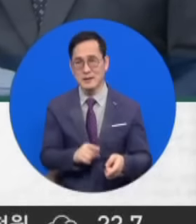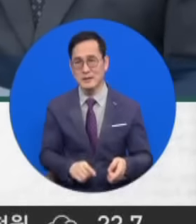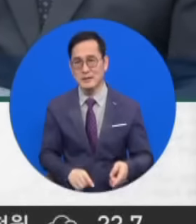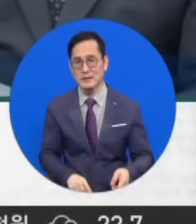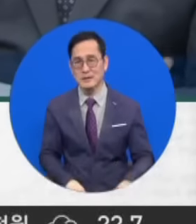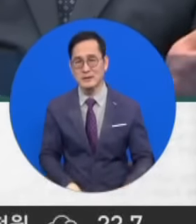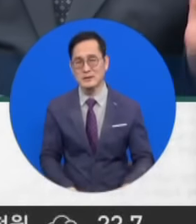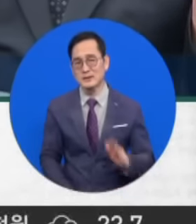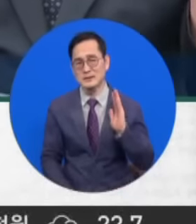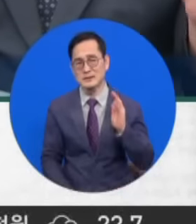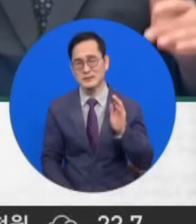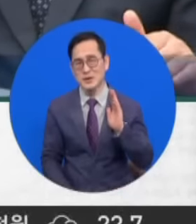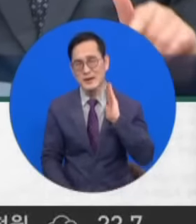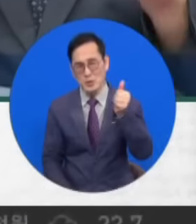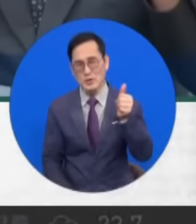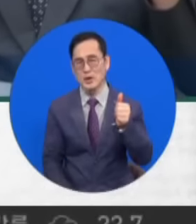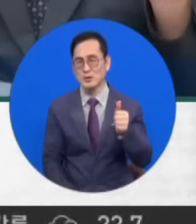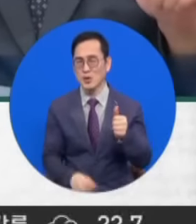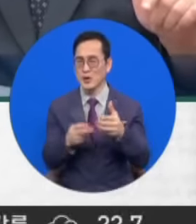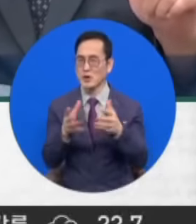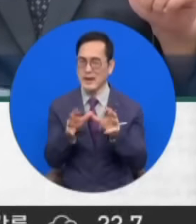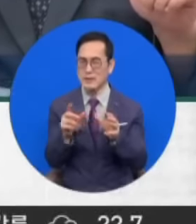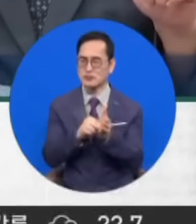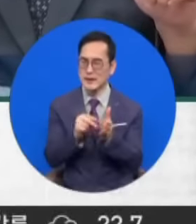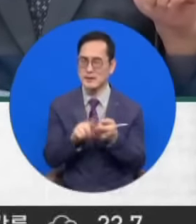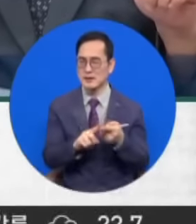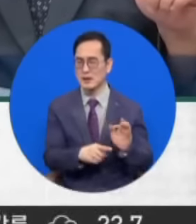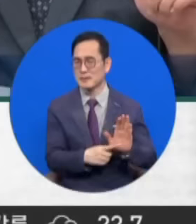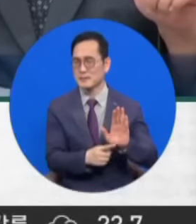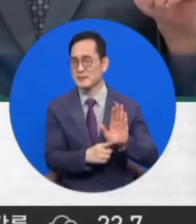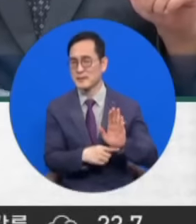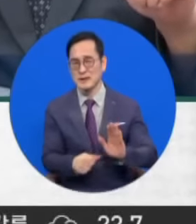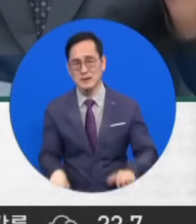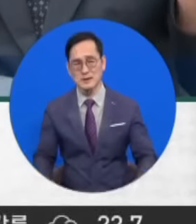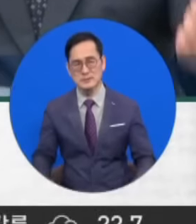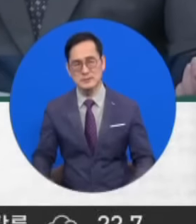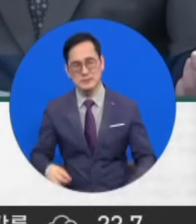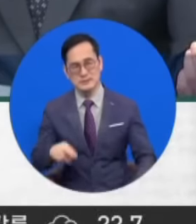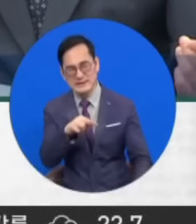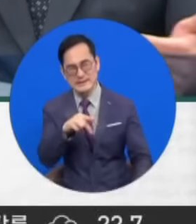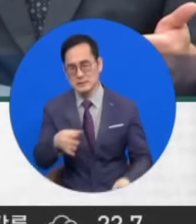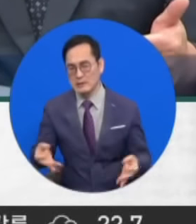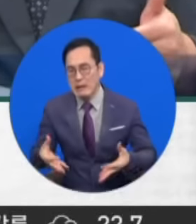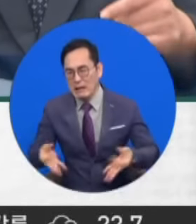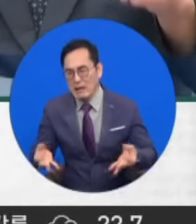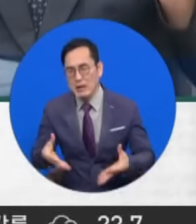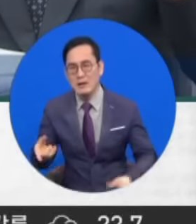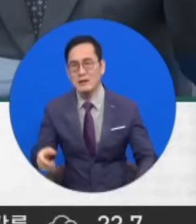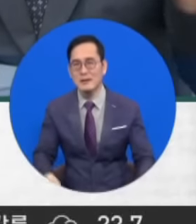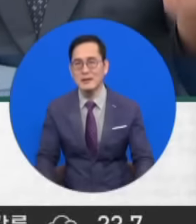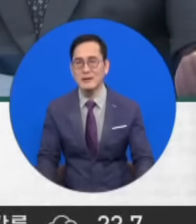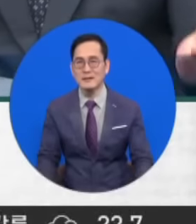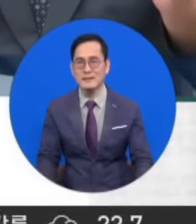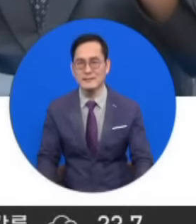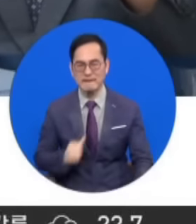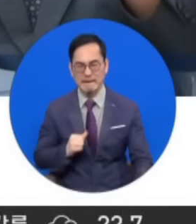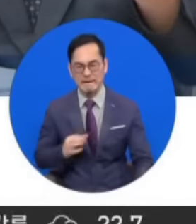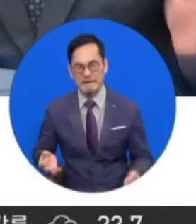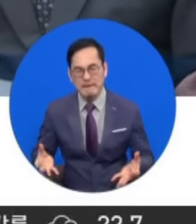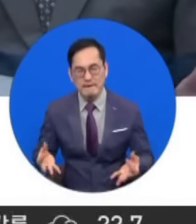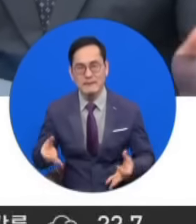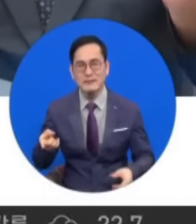대통령에게 불리한 이슈가 제기될 때마다 계속 발언에 개입하시더라고요. 그래서 결국 목소리도 높아지고 그 언성 높아지는